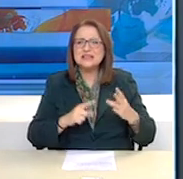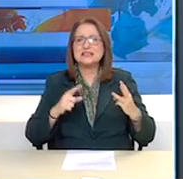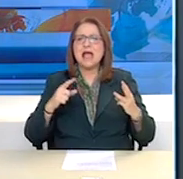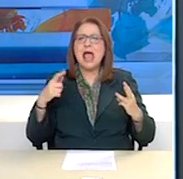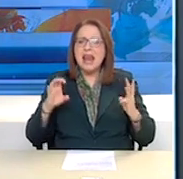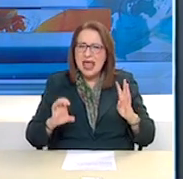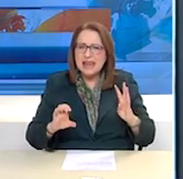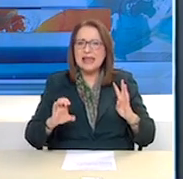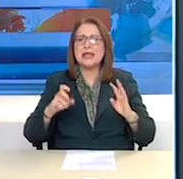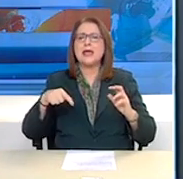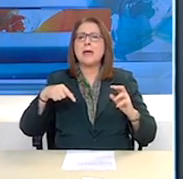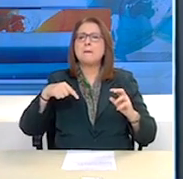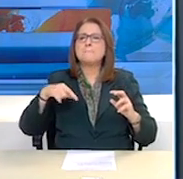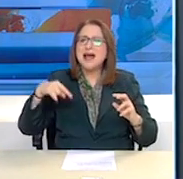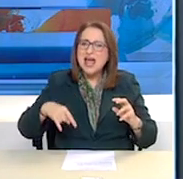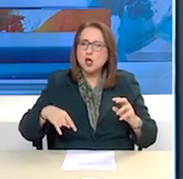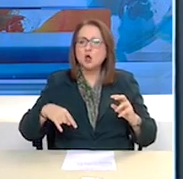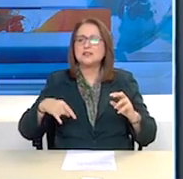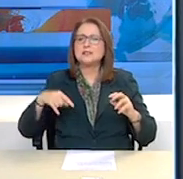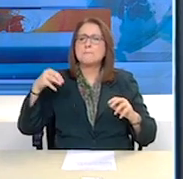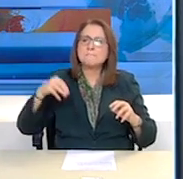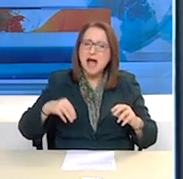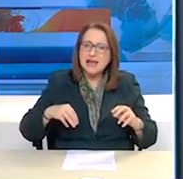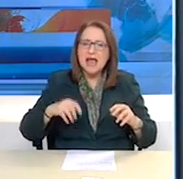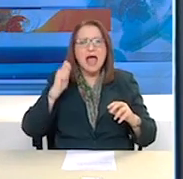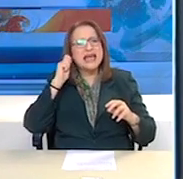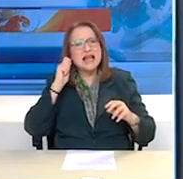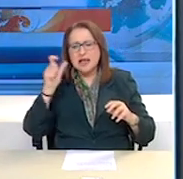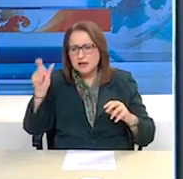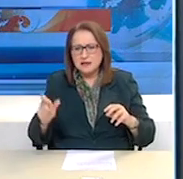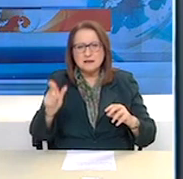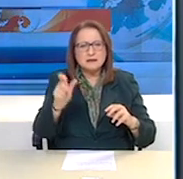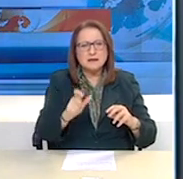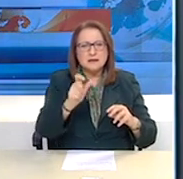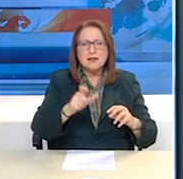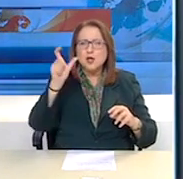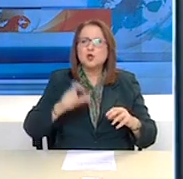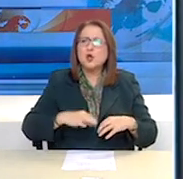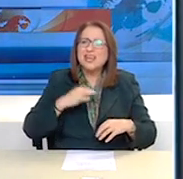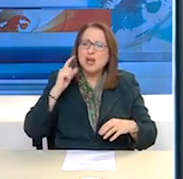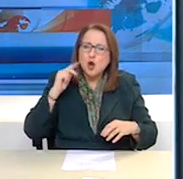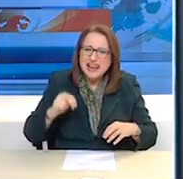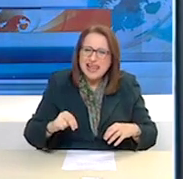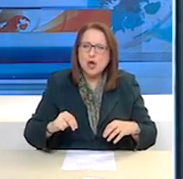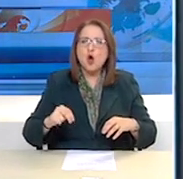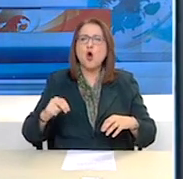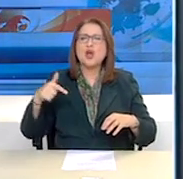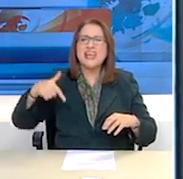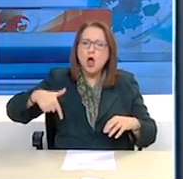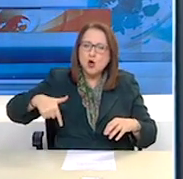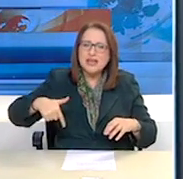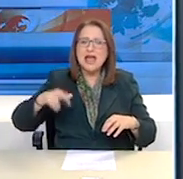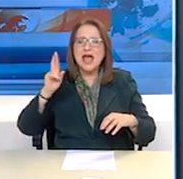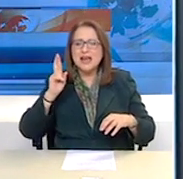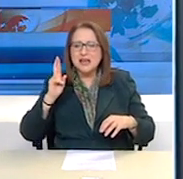Παναγιώτη, τη Μαρία, τον Αναστάση, την Εκατερίνη, τον Κυρνίκο, τη Γεωργία, τη Ρεγκίνα,